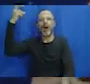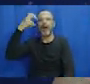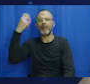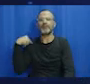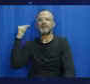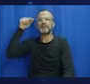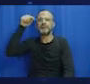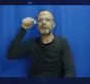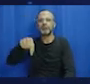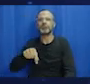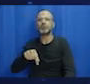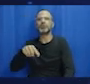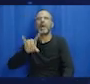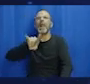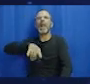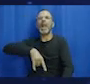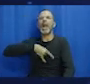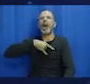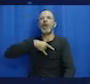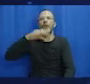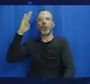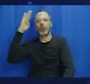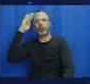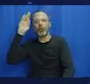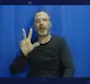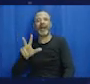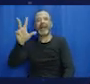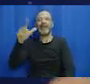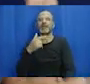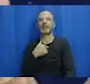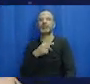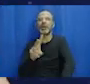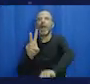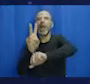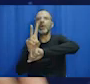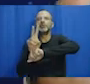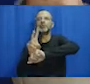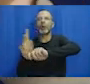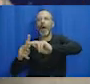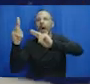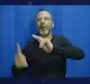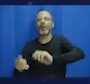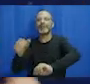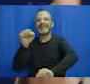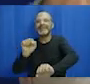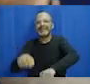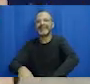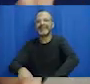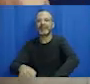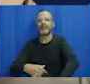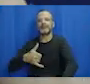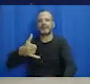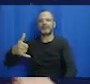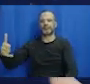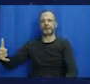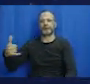ييجوا يستوطنوا أو يسكنوا في نوفها جليل، لأنه أنا بدي أحافظ على المشروع الاستيطاني وتطوير